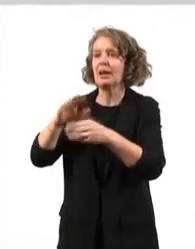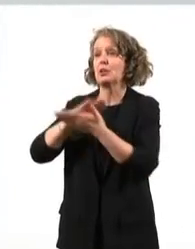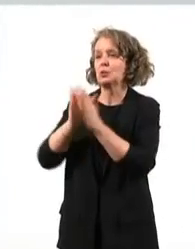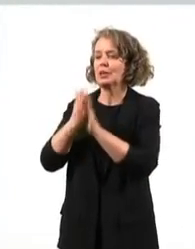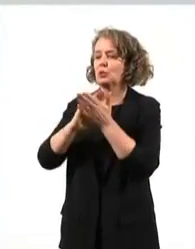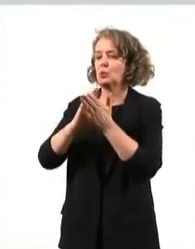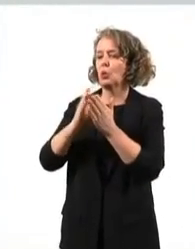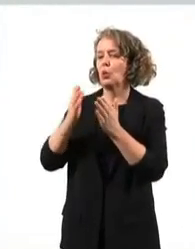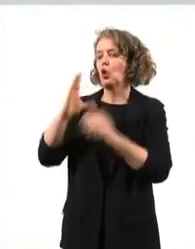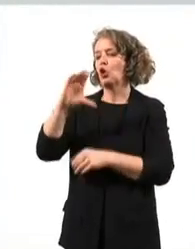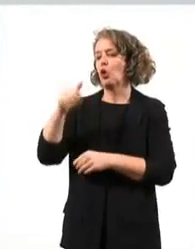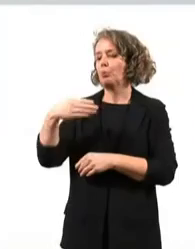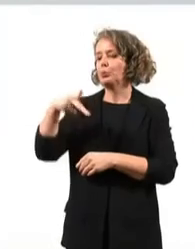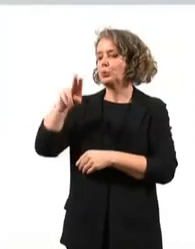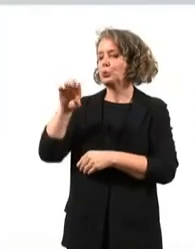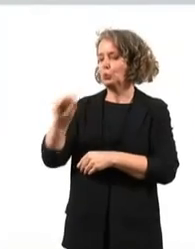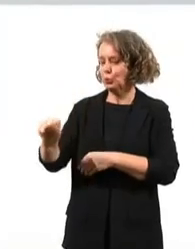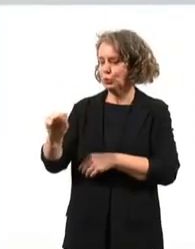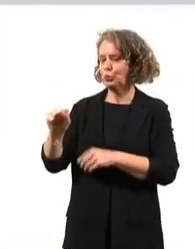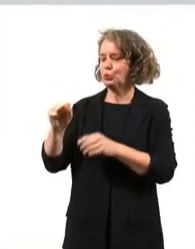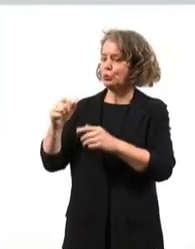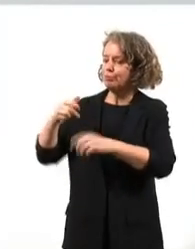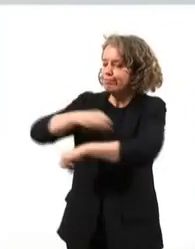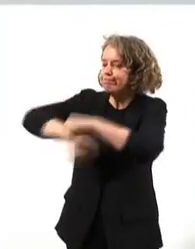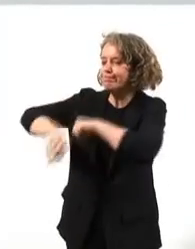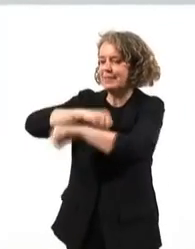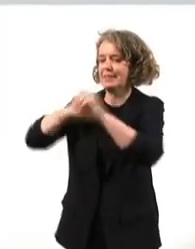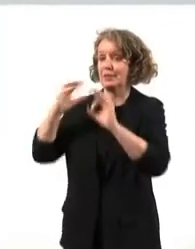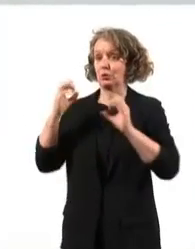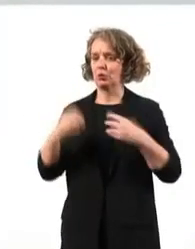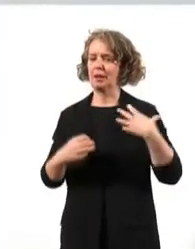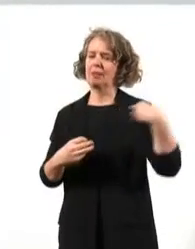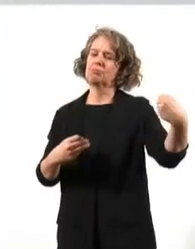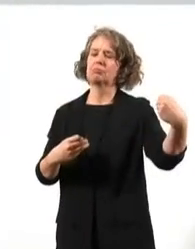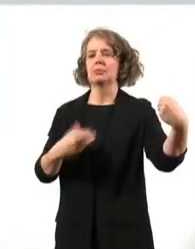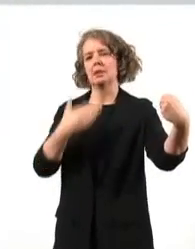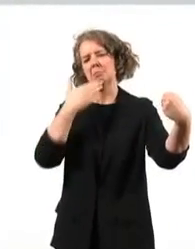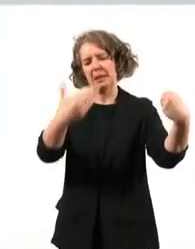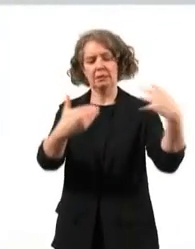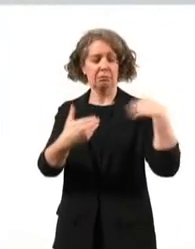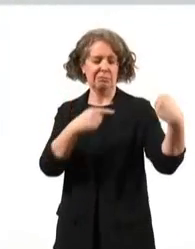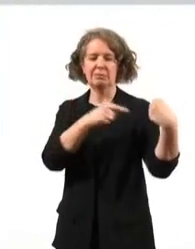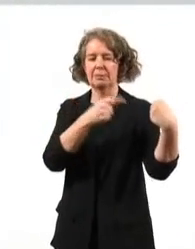ici. Et lorsque Mathieu nous a invités pour cet échange, encore merci pour cette invitation,